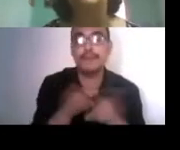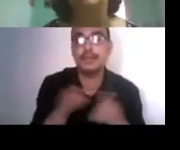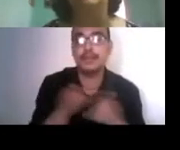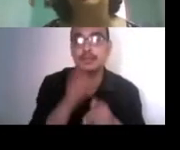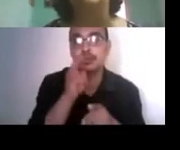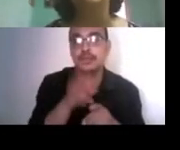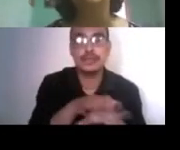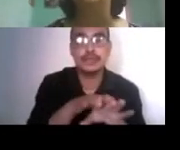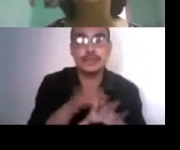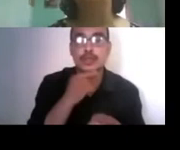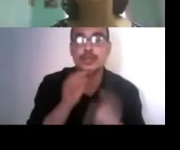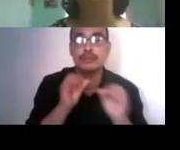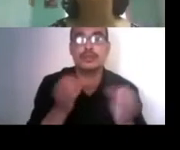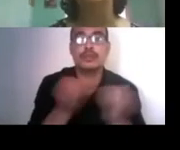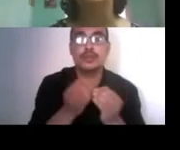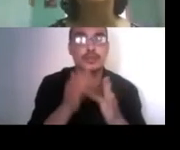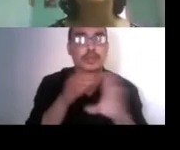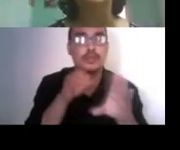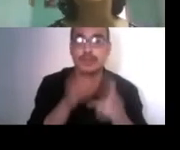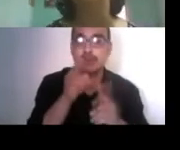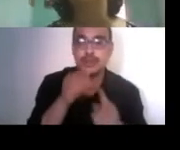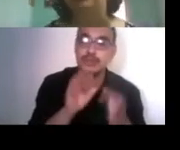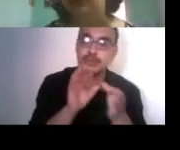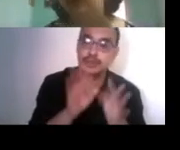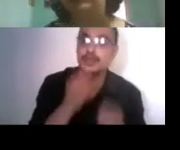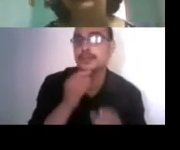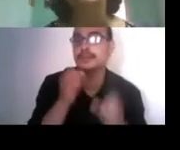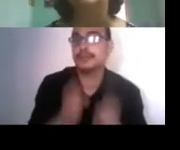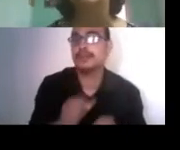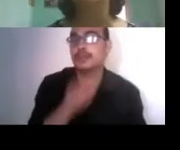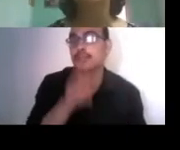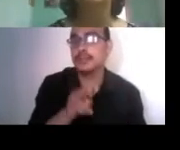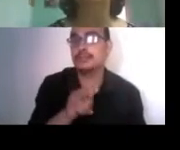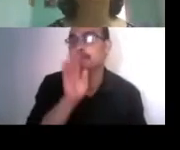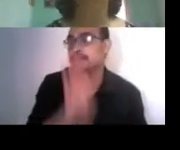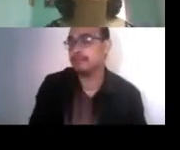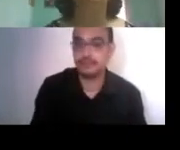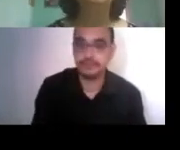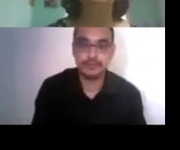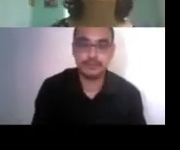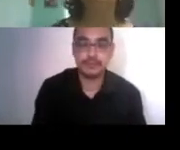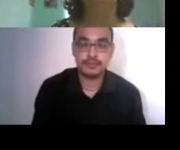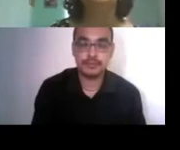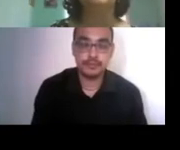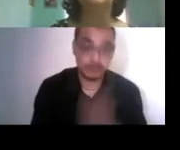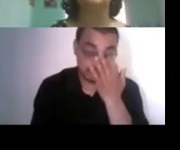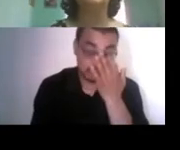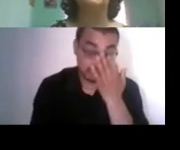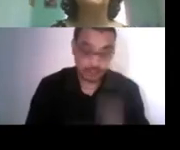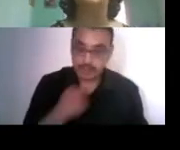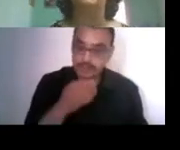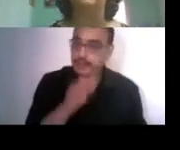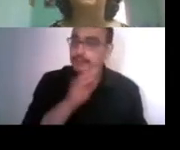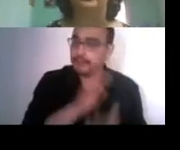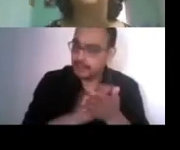साह्रै नलिइरहेको, किनभने घरभित्रको कुरा हो या मिलिहाल्छ नि भनेर बसिरहेको अवस्था चाहिँ छ है। र हामीले अब